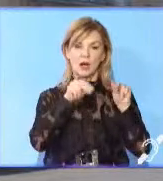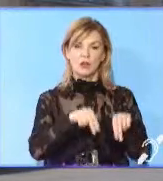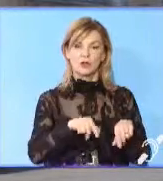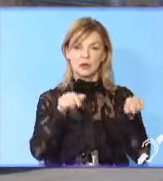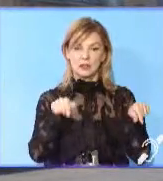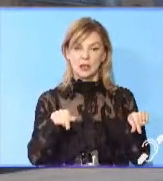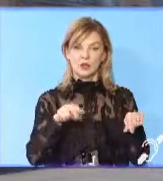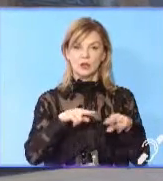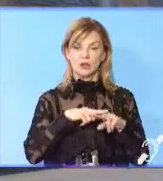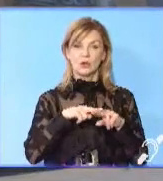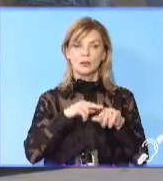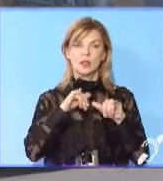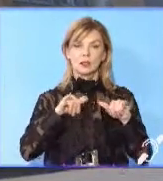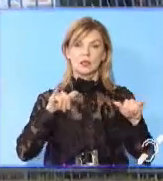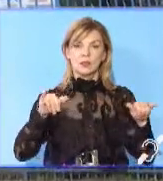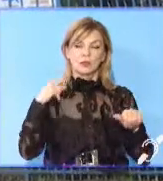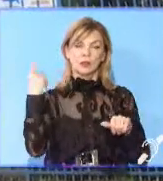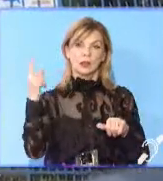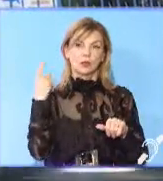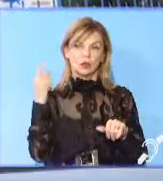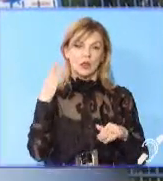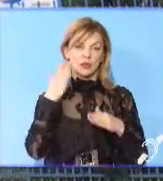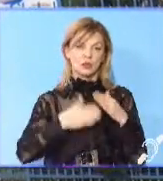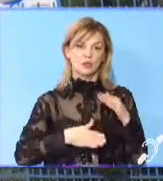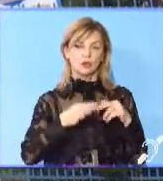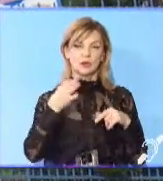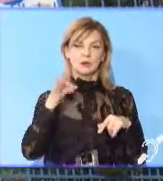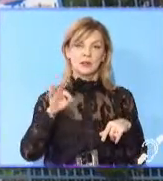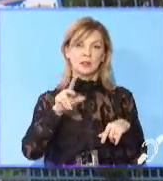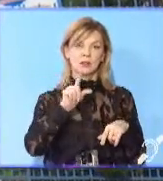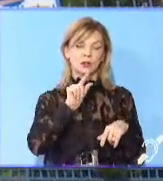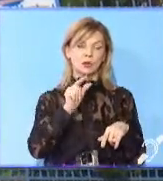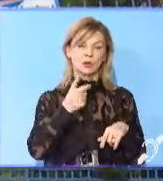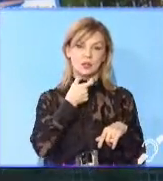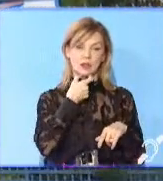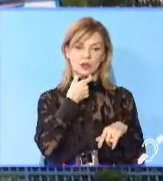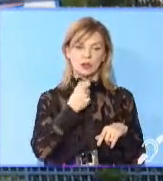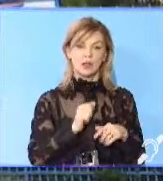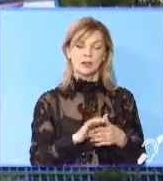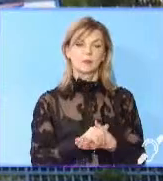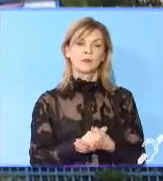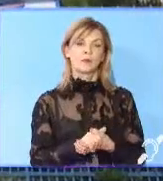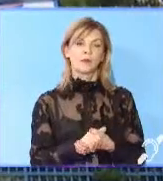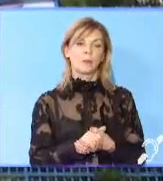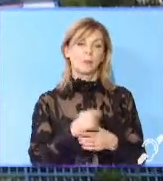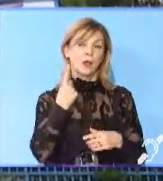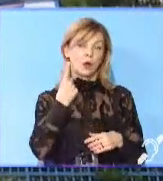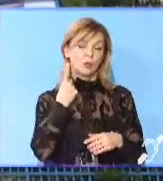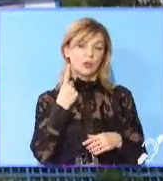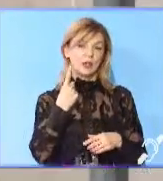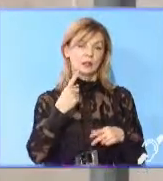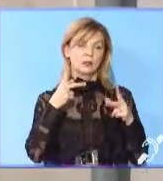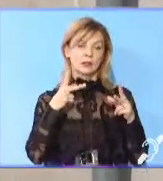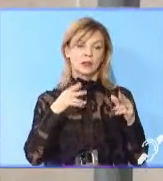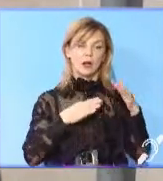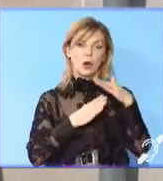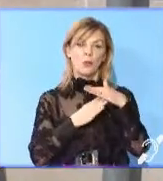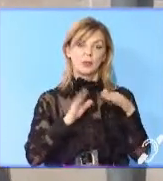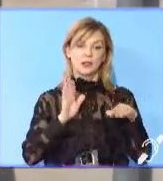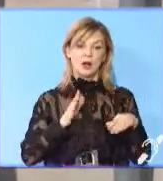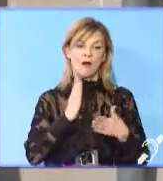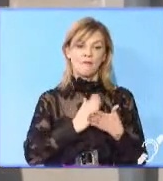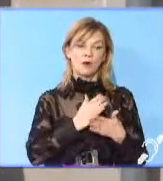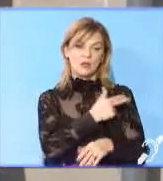și cum s-a dezvoltat orașul în ultimii 10, 20, poate 100 ceva de ani. Una dintre opriri a fost astăzi la